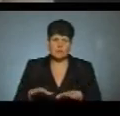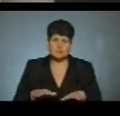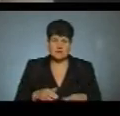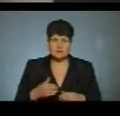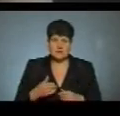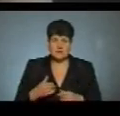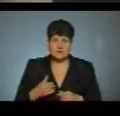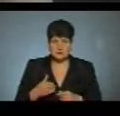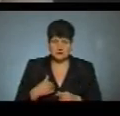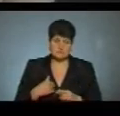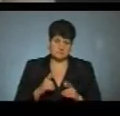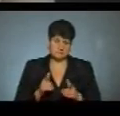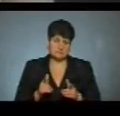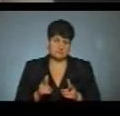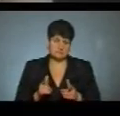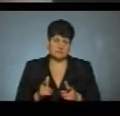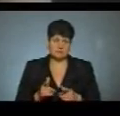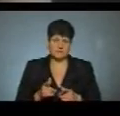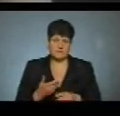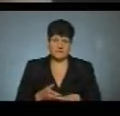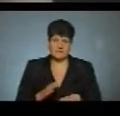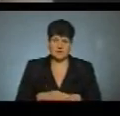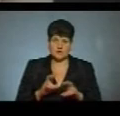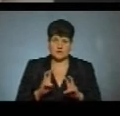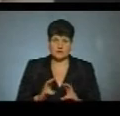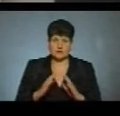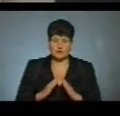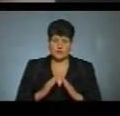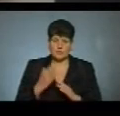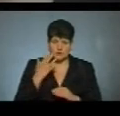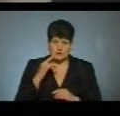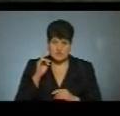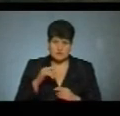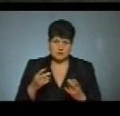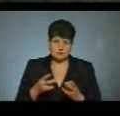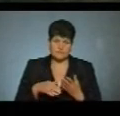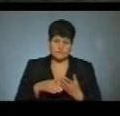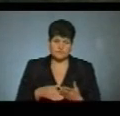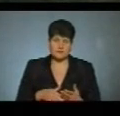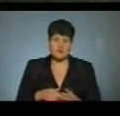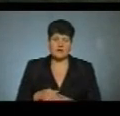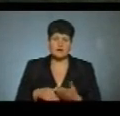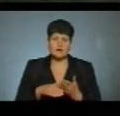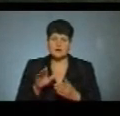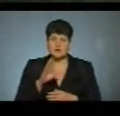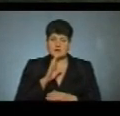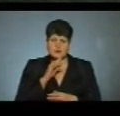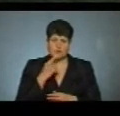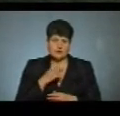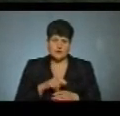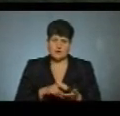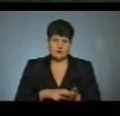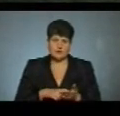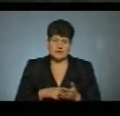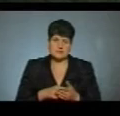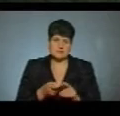і зголосилася. В принципі, важко сидіти вдома, коли знаєш, що потрібна допомога. Волонтерки кажуть, що не бояться заразитися коронавірусом